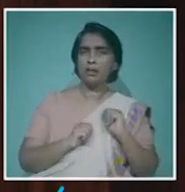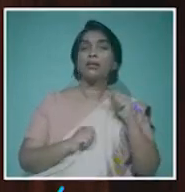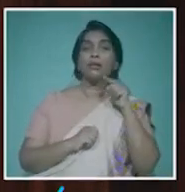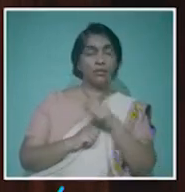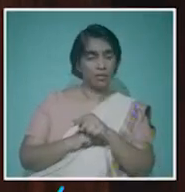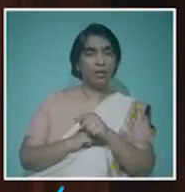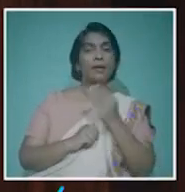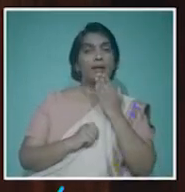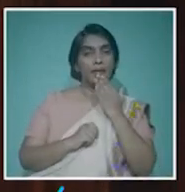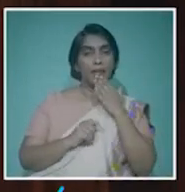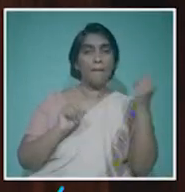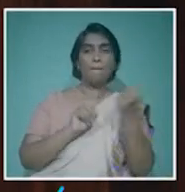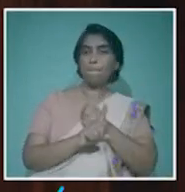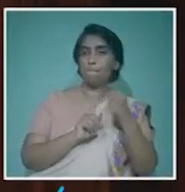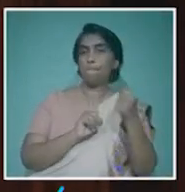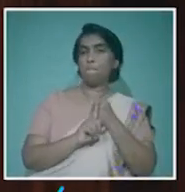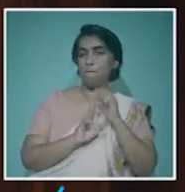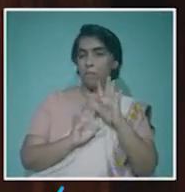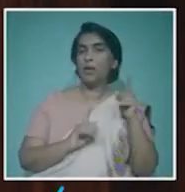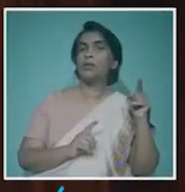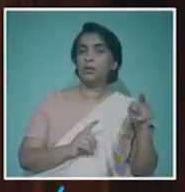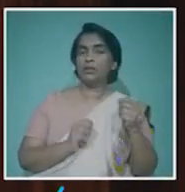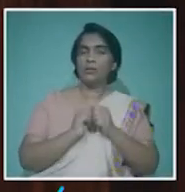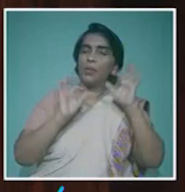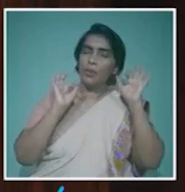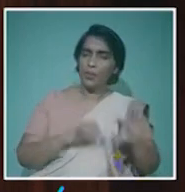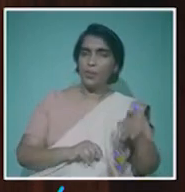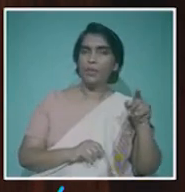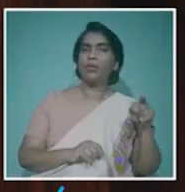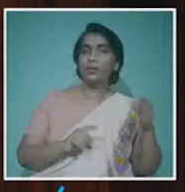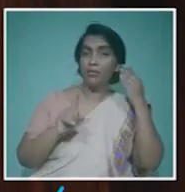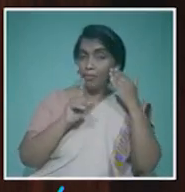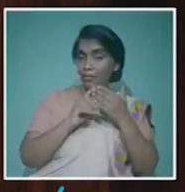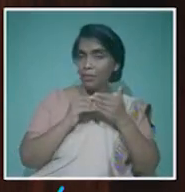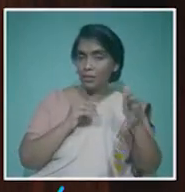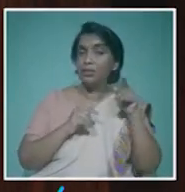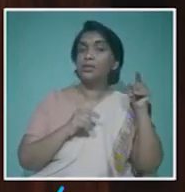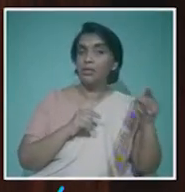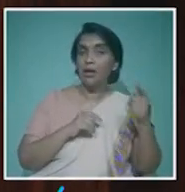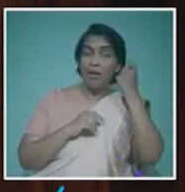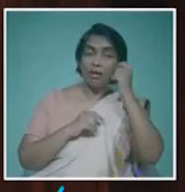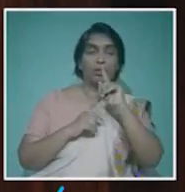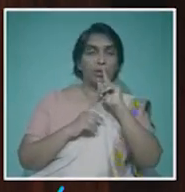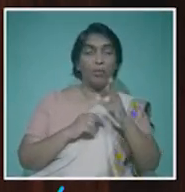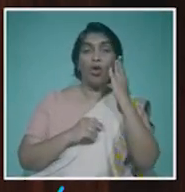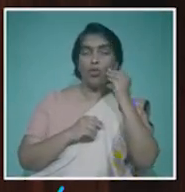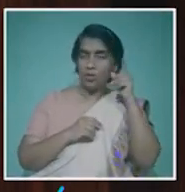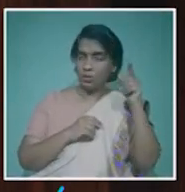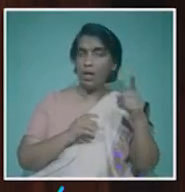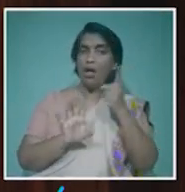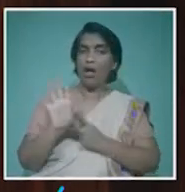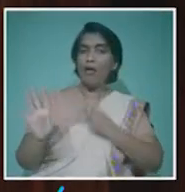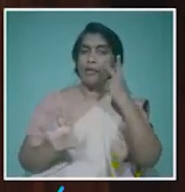ඒත් ඇමරිකාවේ බලපෑමට යටත් වෙනවා කියලා ඒක කළේ නැහැ. ඒ හේ සිද්ධිය වෙනකොට එහෙම යෝජනා කරනකොට රුසියාවෙන්